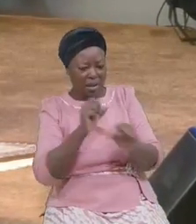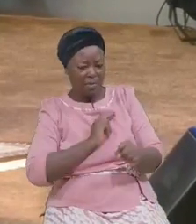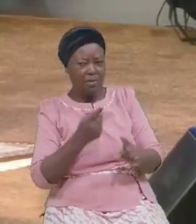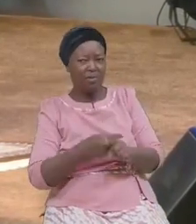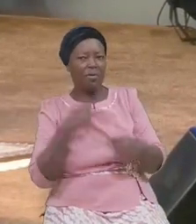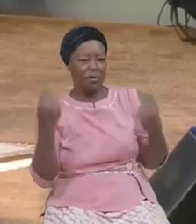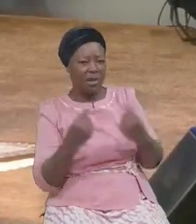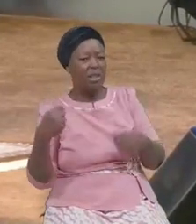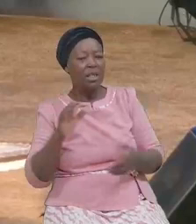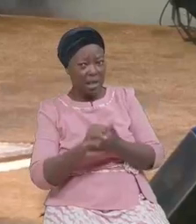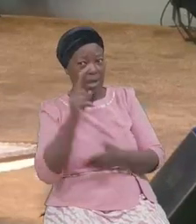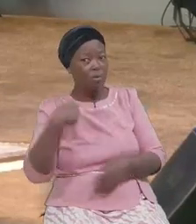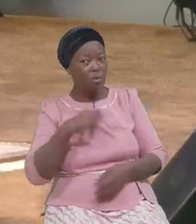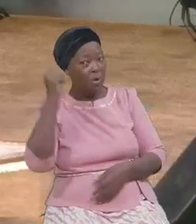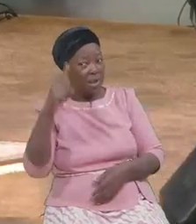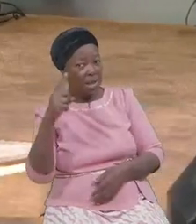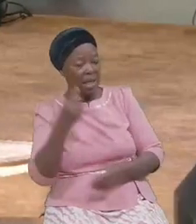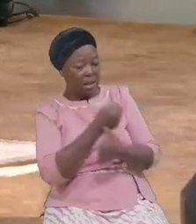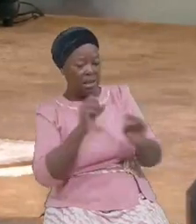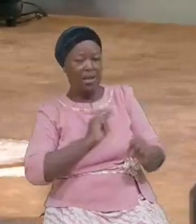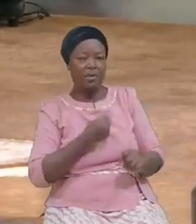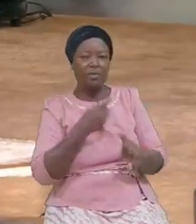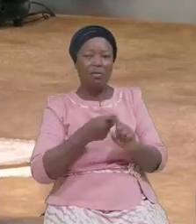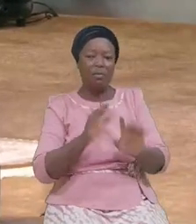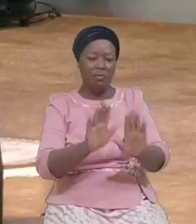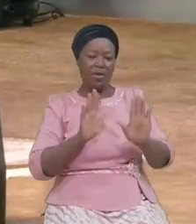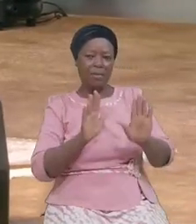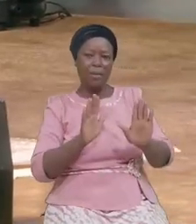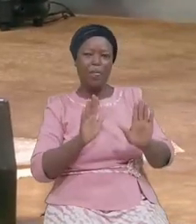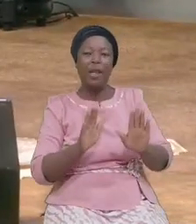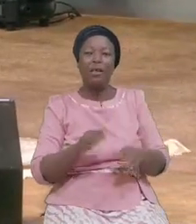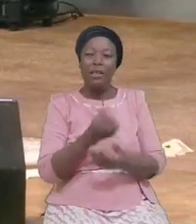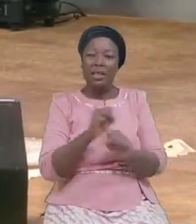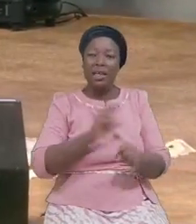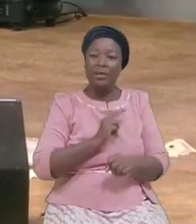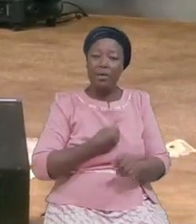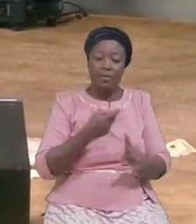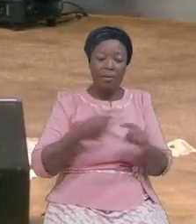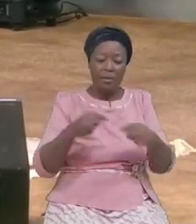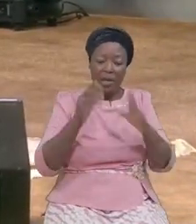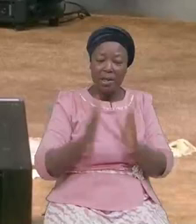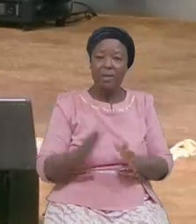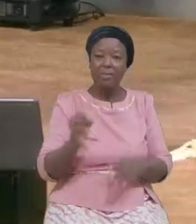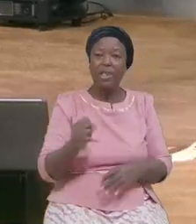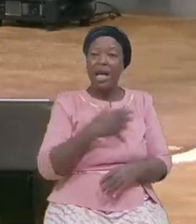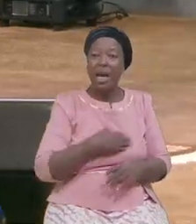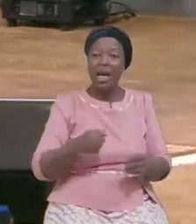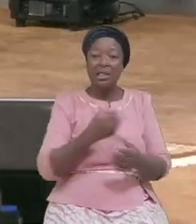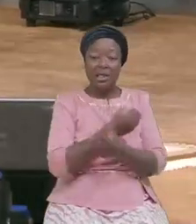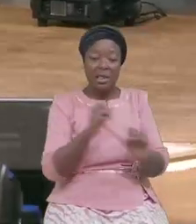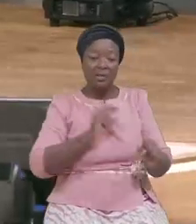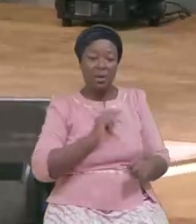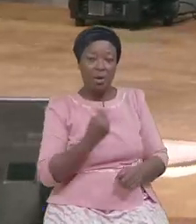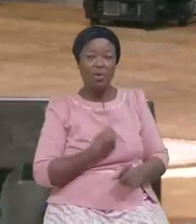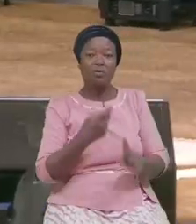savons ça. Sauver de la peur, nous sauver des ennemis. Et nous sauver de